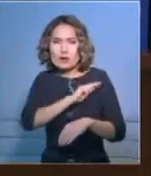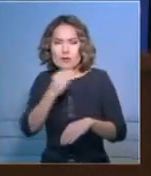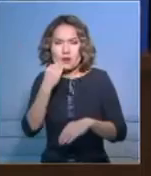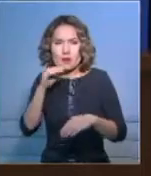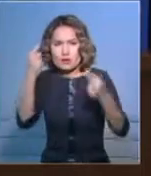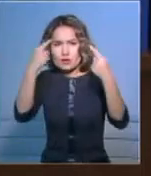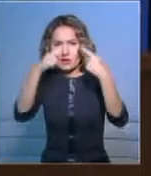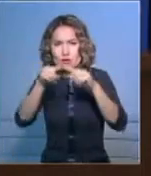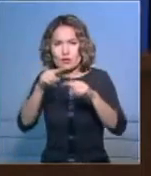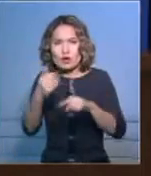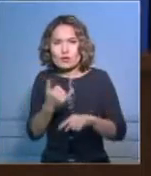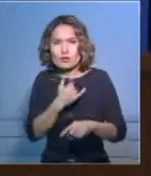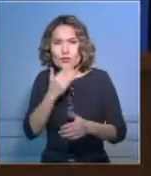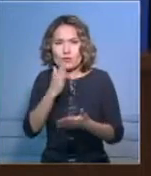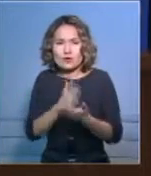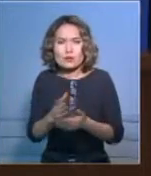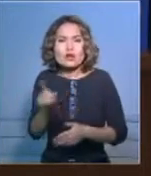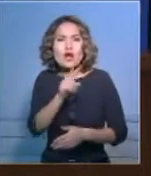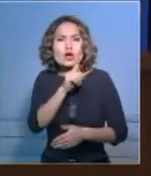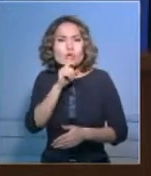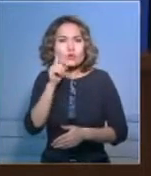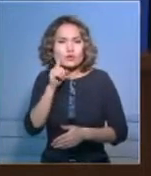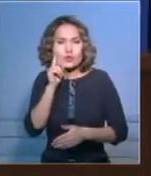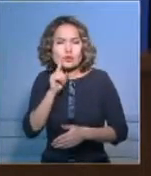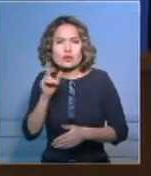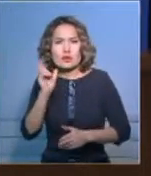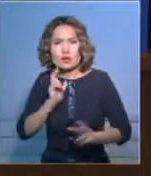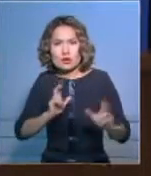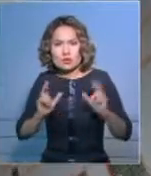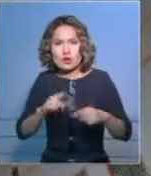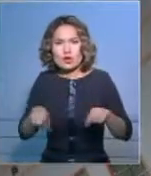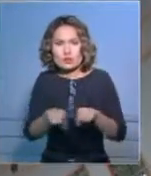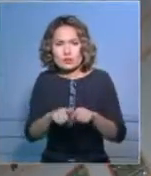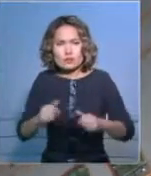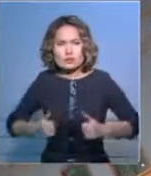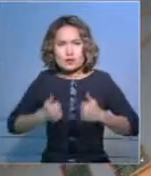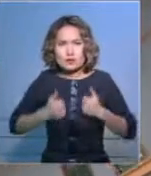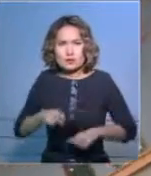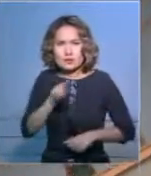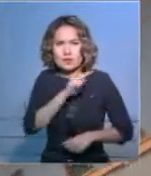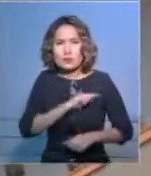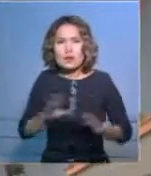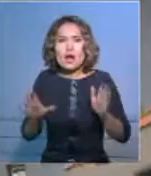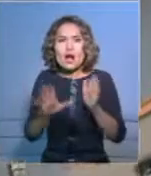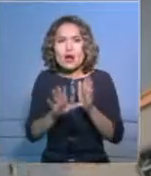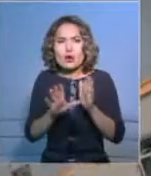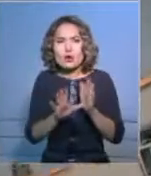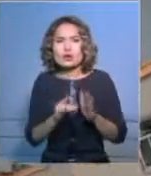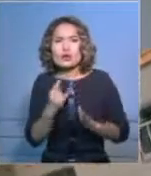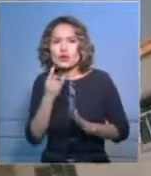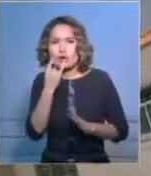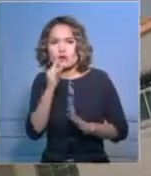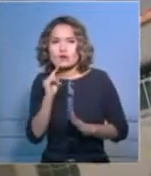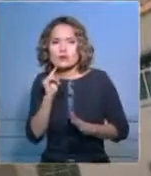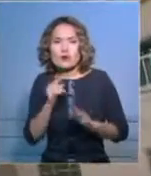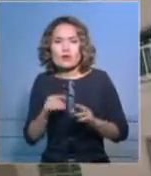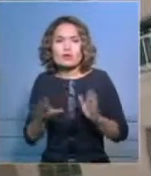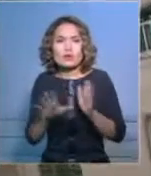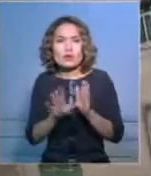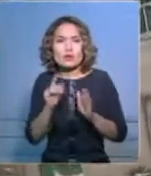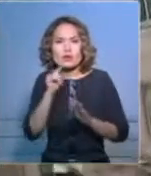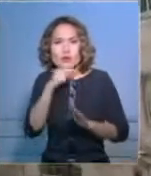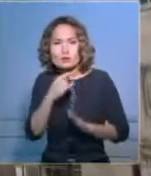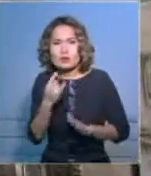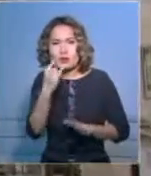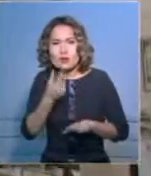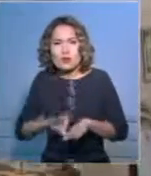жабдықталған. Студенттерді оқуға қабылдағаннан бастап ғылыми жұмыстарға тартамыз. Қуат үнемдейтін аккумулятор 2017 жылы экспо көрмесінде